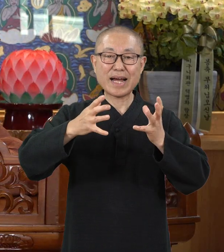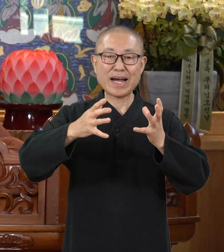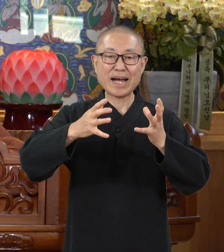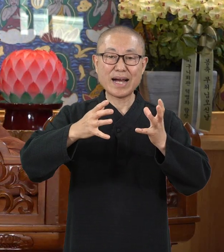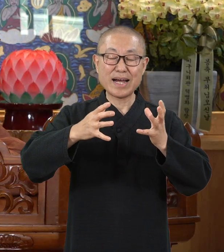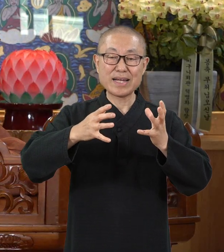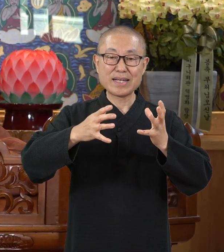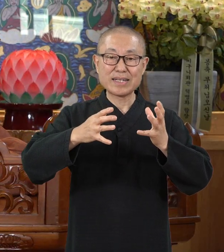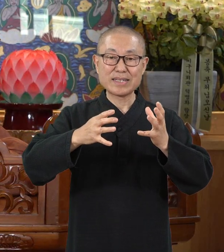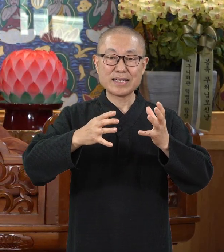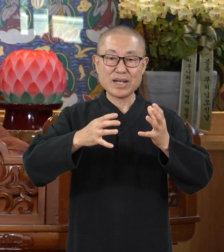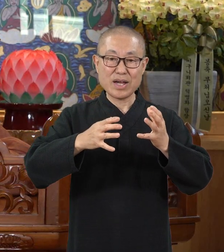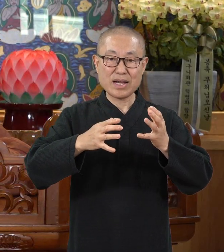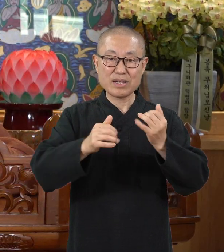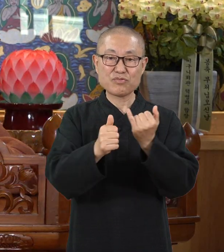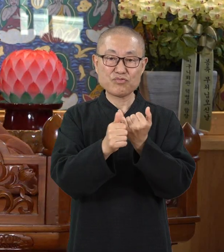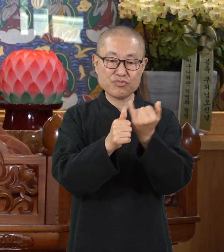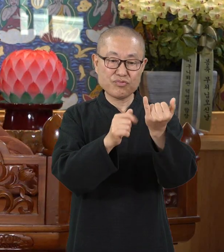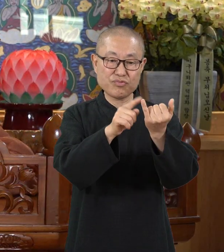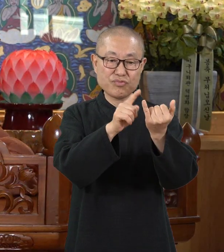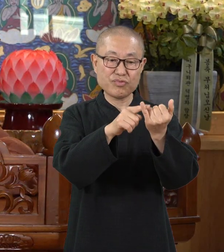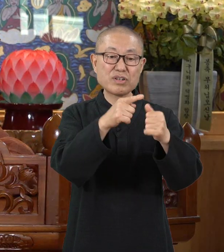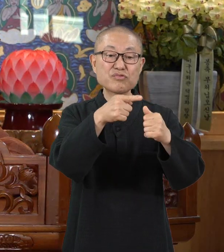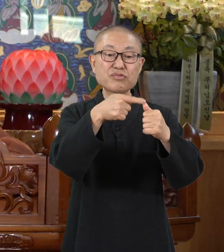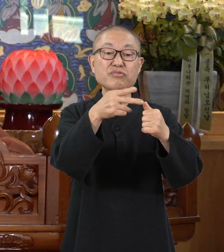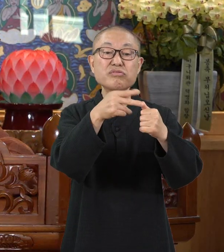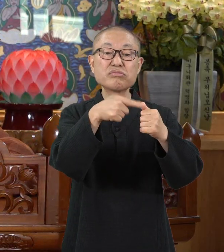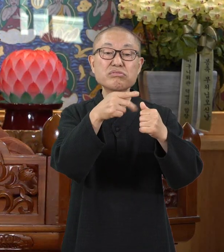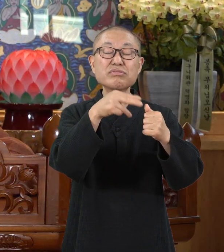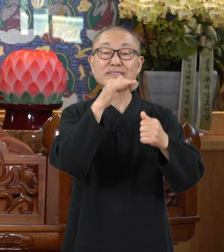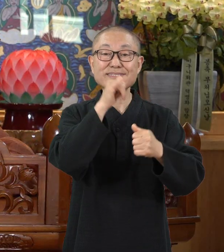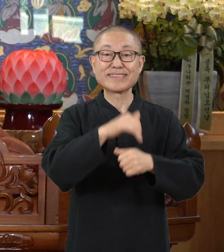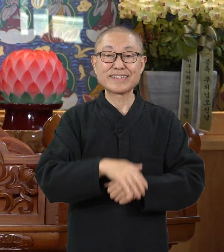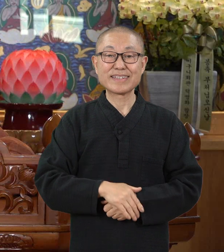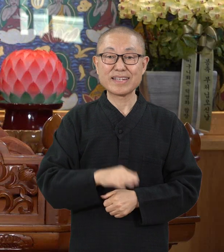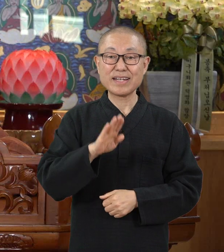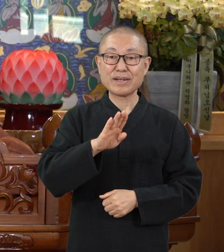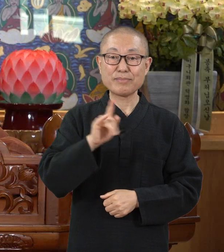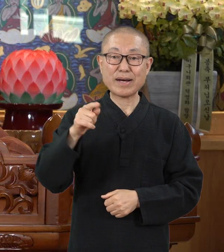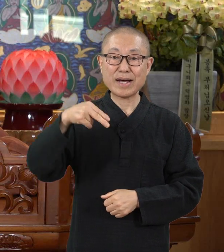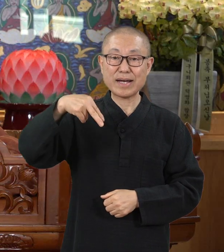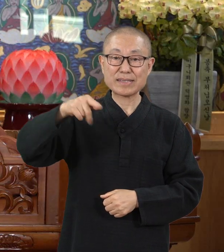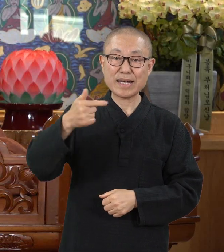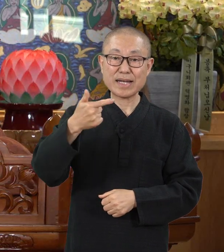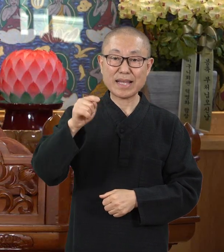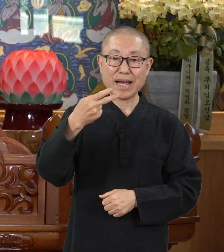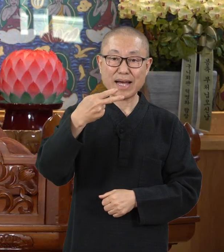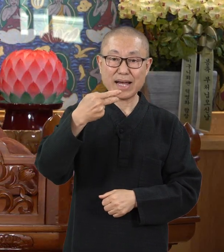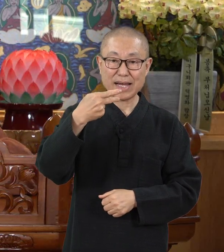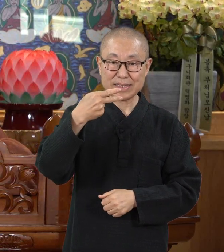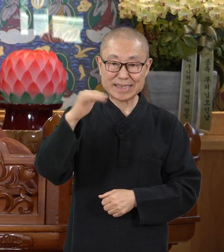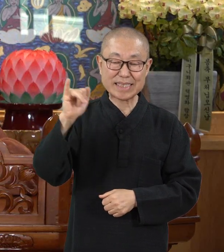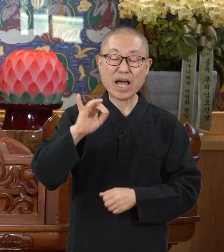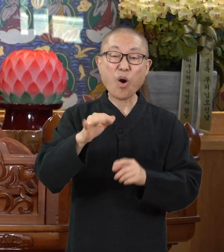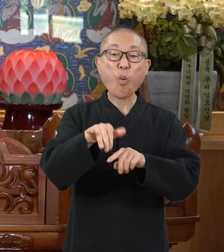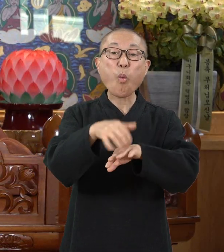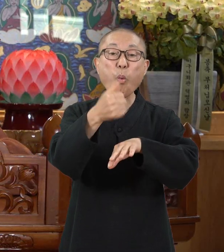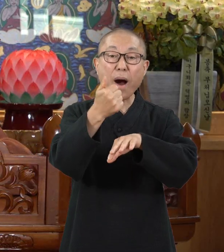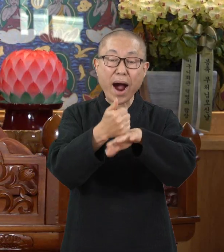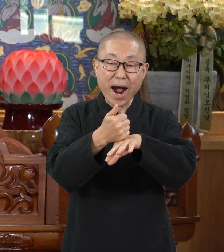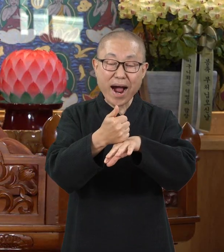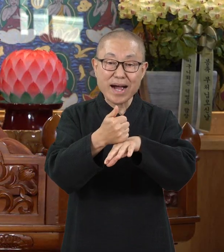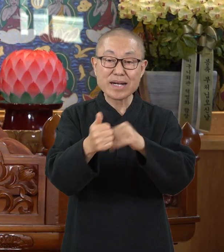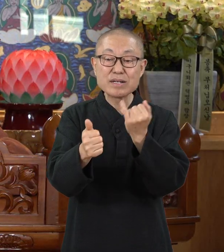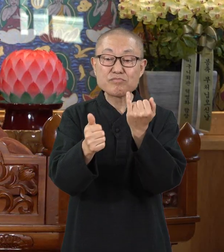빠사세왕에게는 두 분의 그 유명한 부인이 있어요. 빠사나디 왕이시죠. 빠사나디